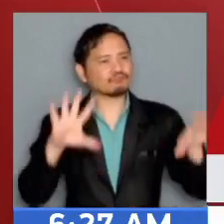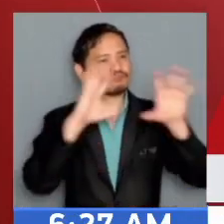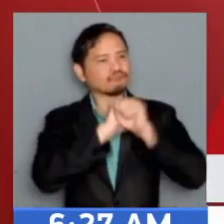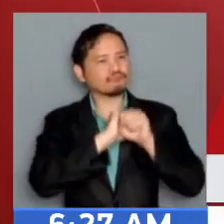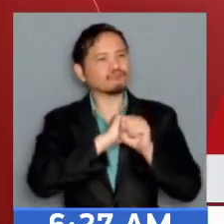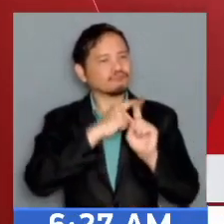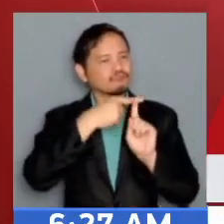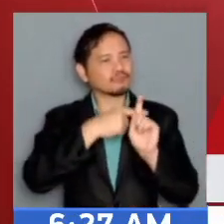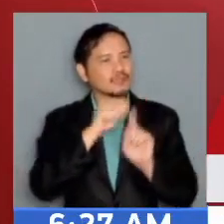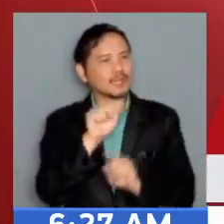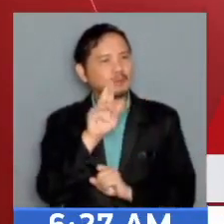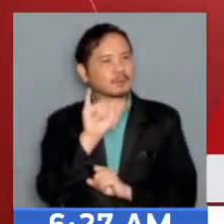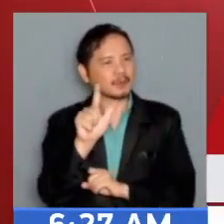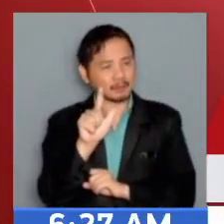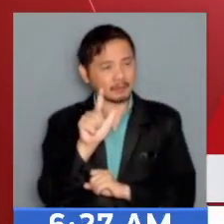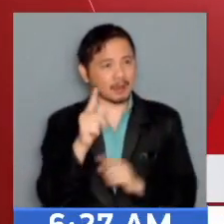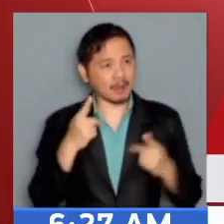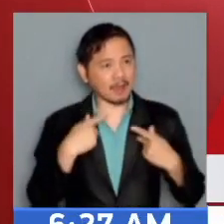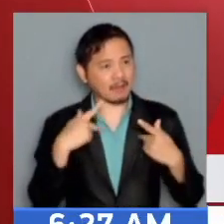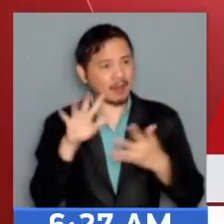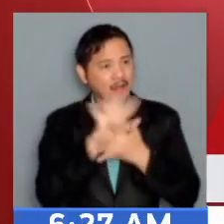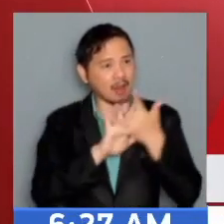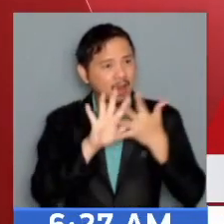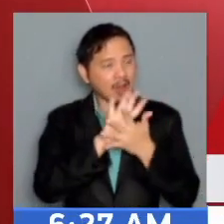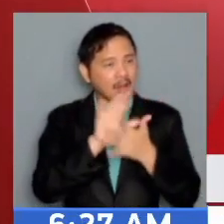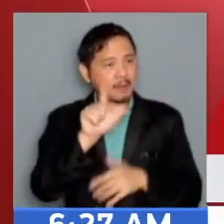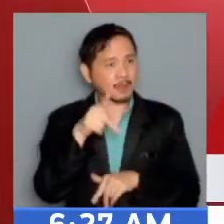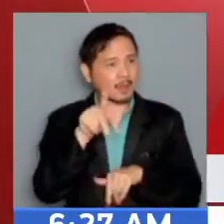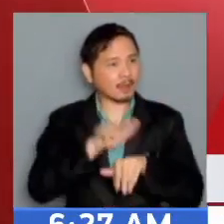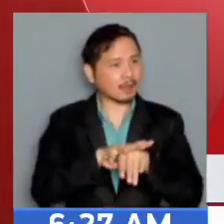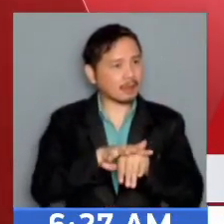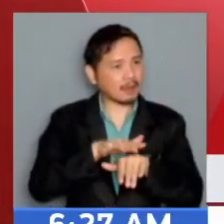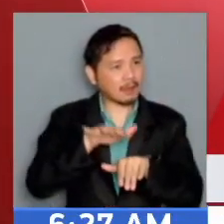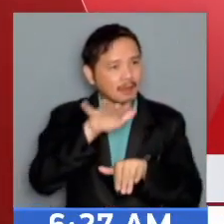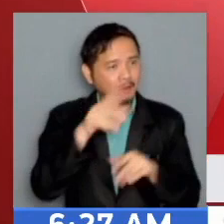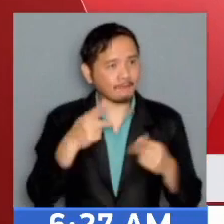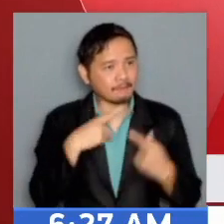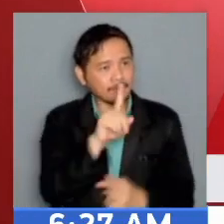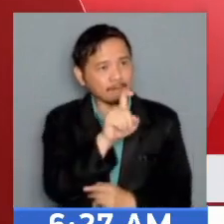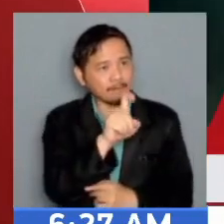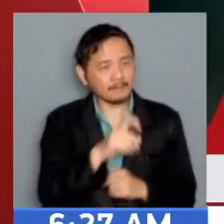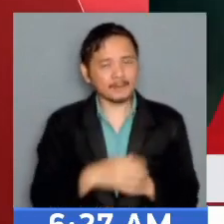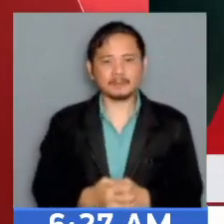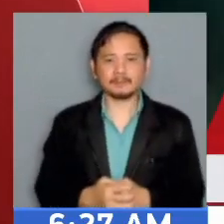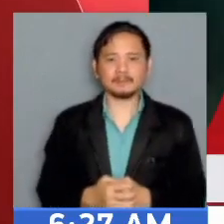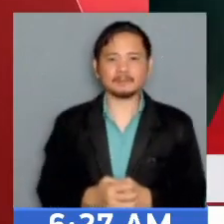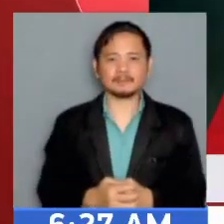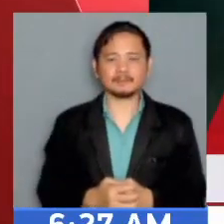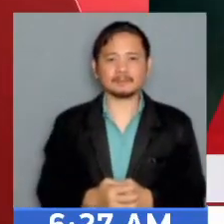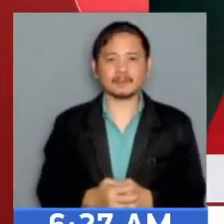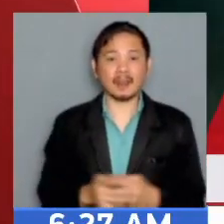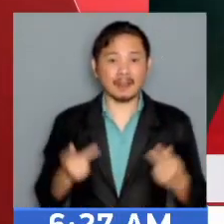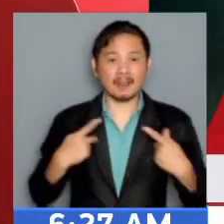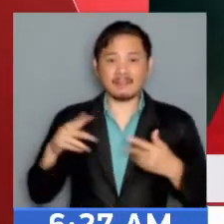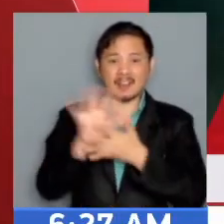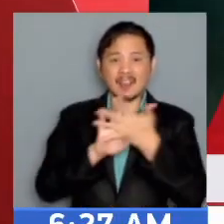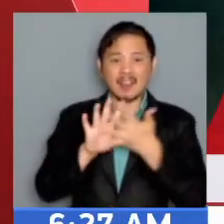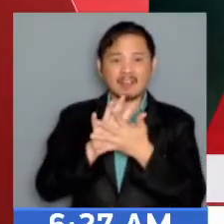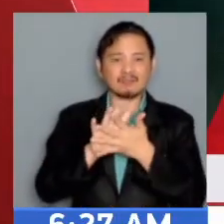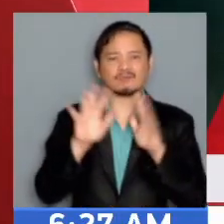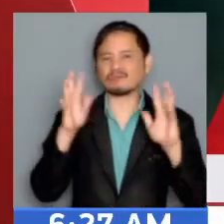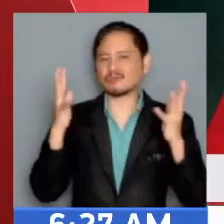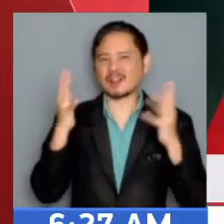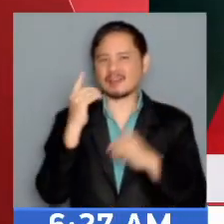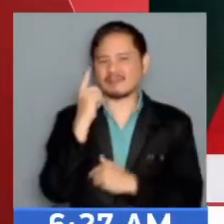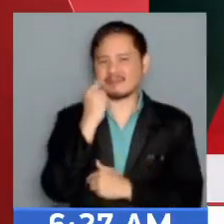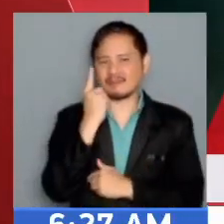pa bang humabol na bagyo o low pressure area? Well, sa ngayon po, mababa na po yung chance na magkaroon tayo ng low pressure area o bagyo sa loob ng ating Philippine Area